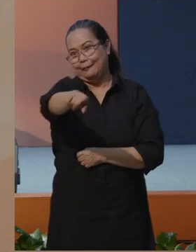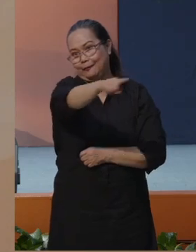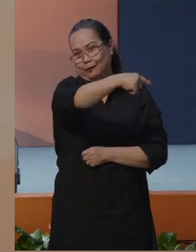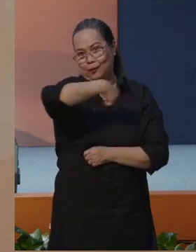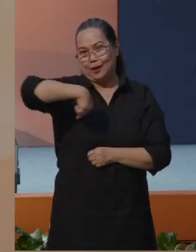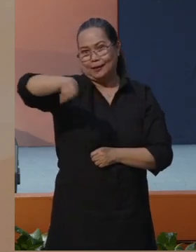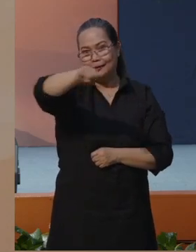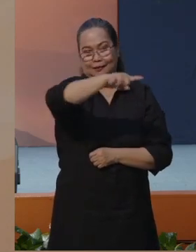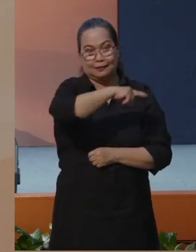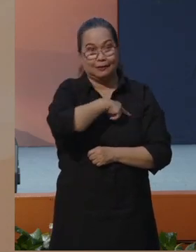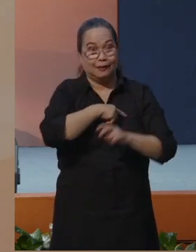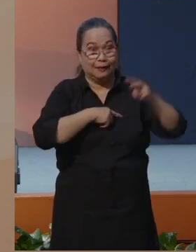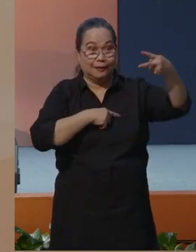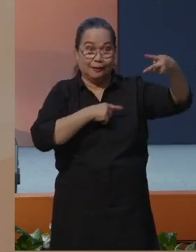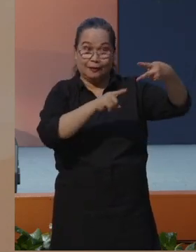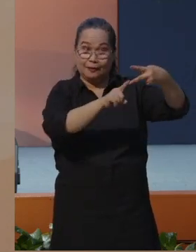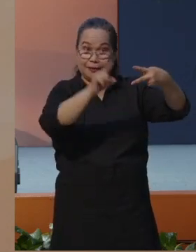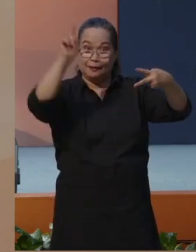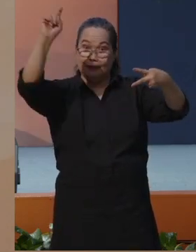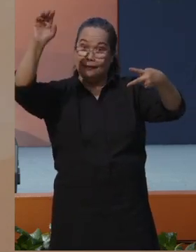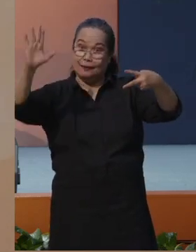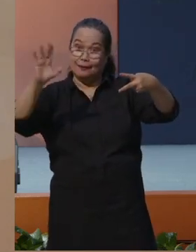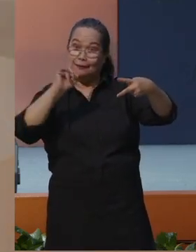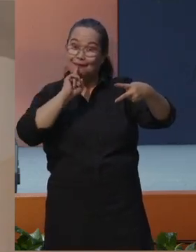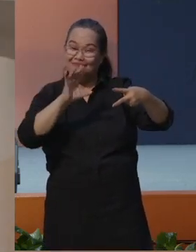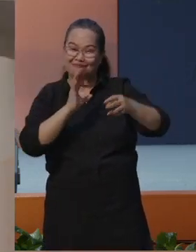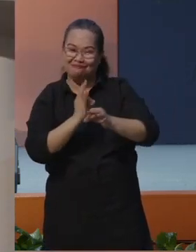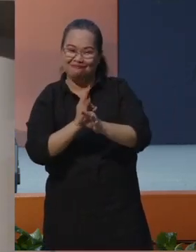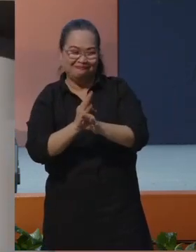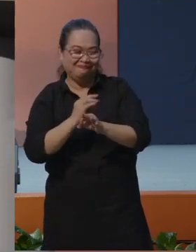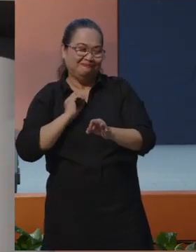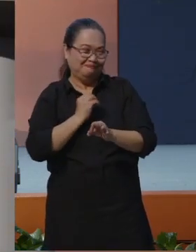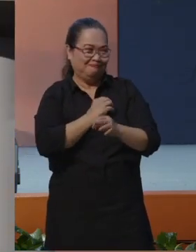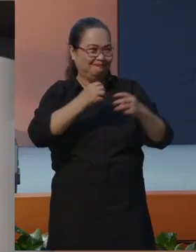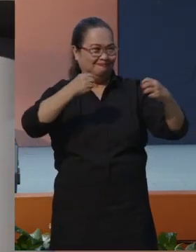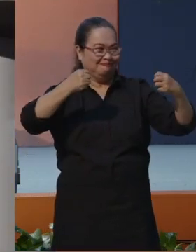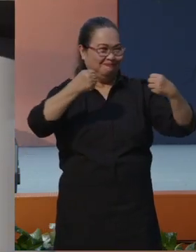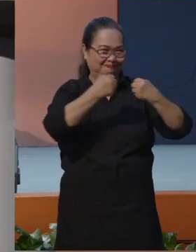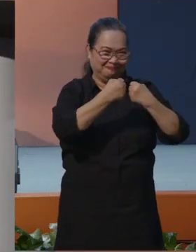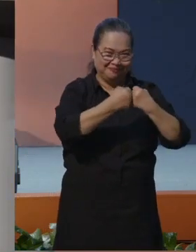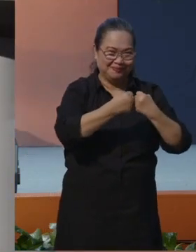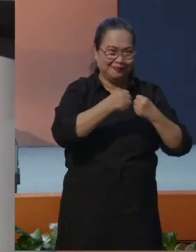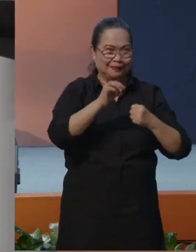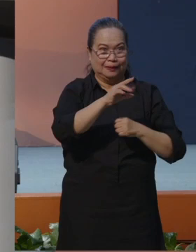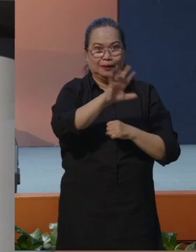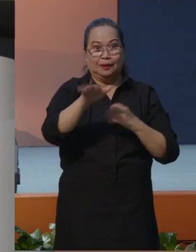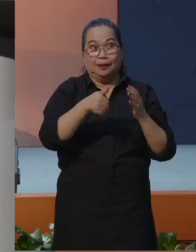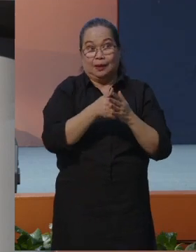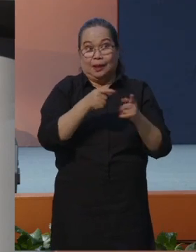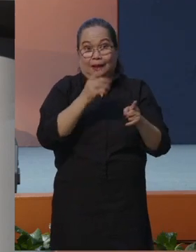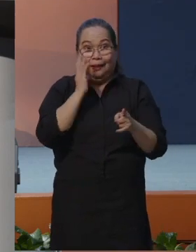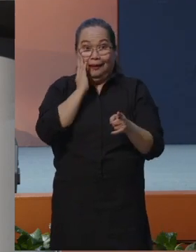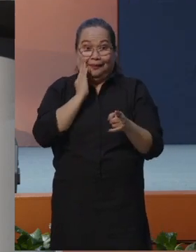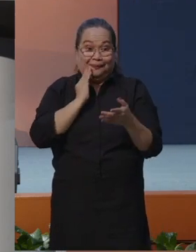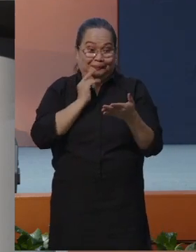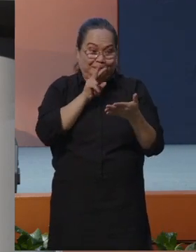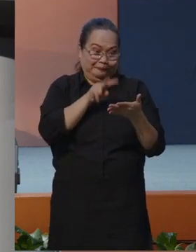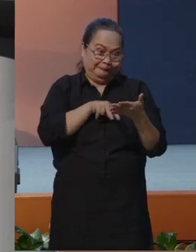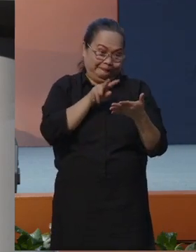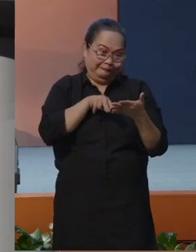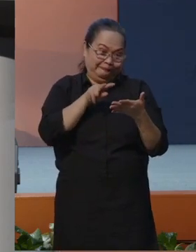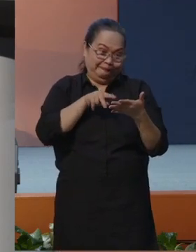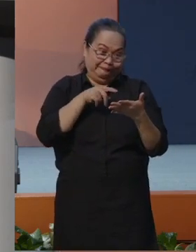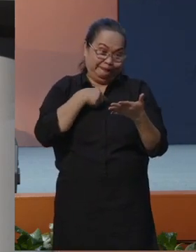Pangalawa, ang Diyos ay tapat sa ating mga pakikipaglaban. Nabasa natin kanina yung ilang verses